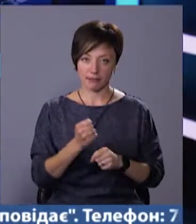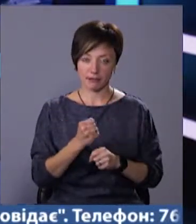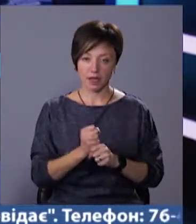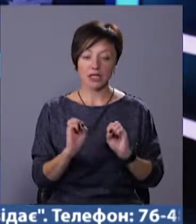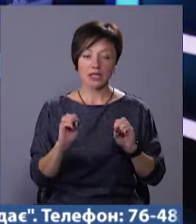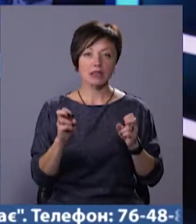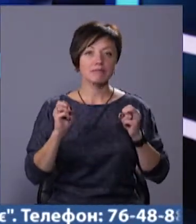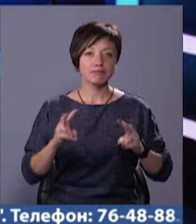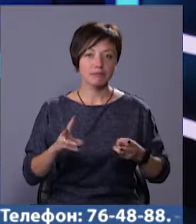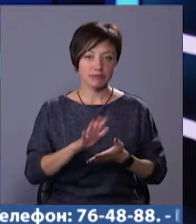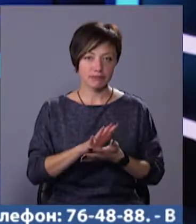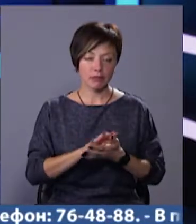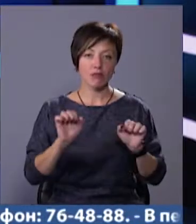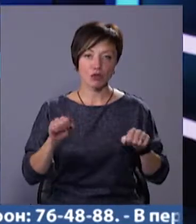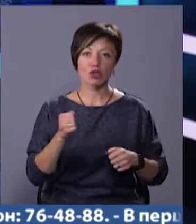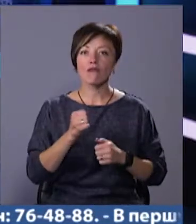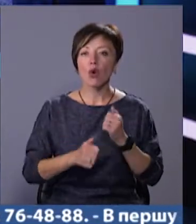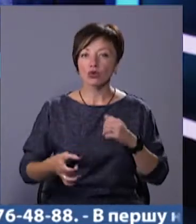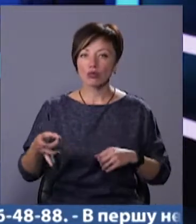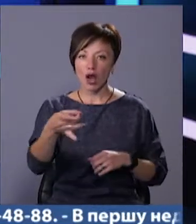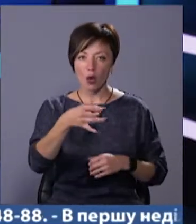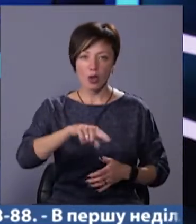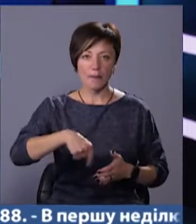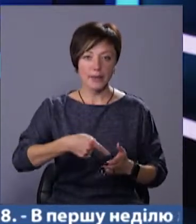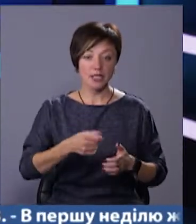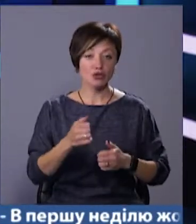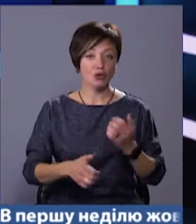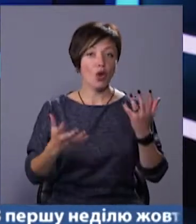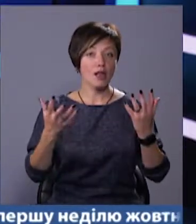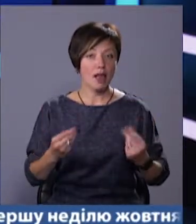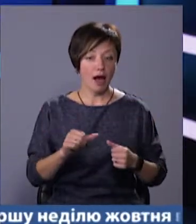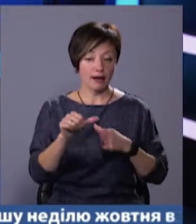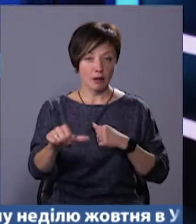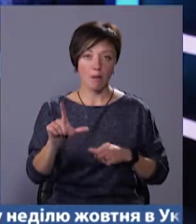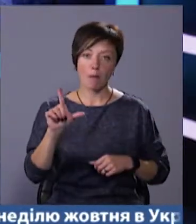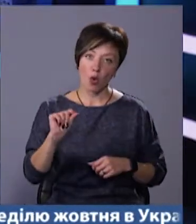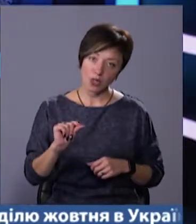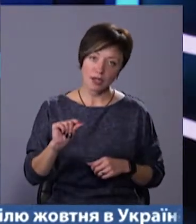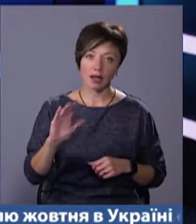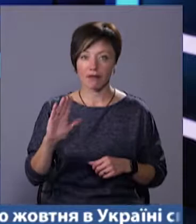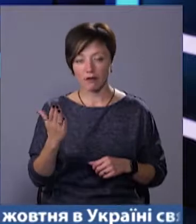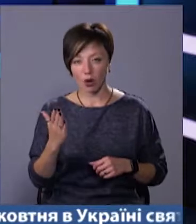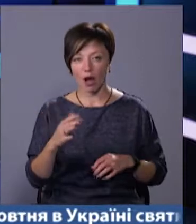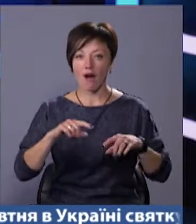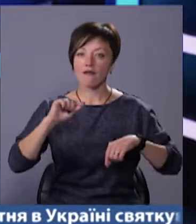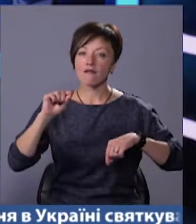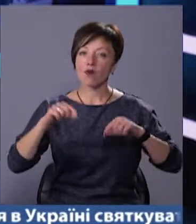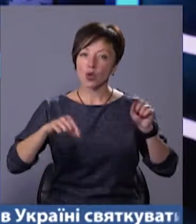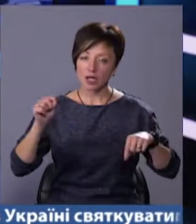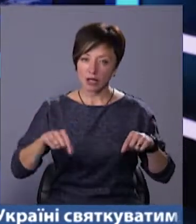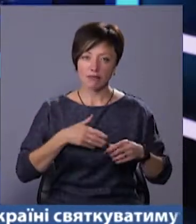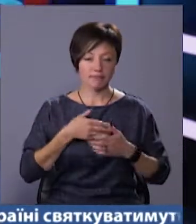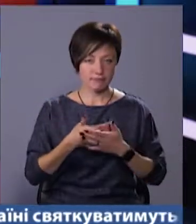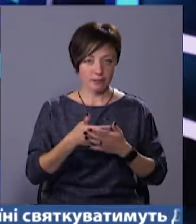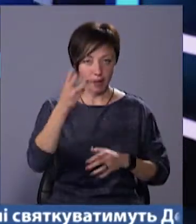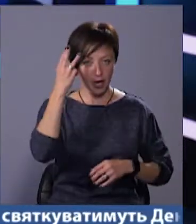Здати небезпечні відходи можна у кожному мікрорайоні міста щодня, крім понеділка і вівторка. Восени хмельничани